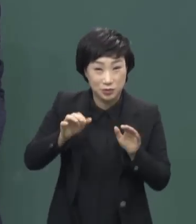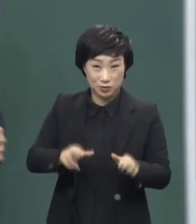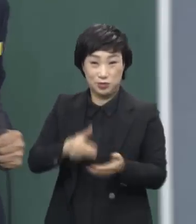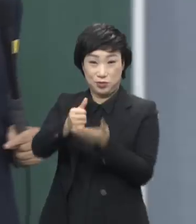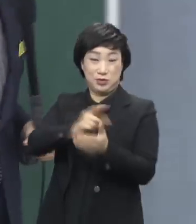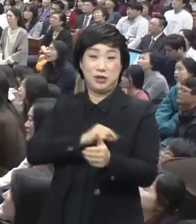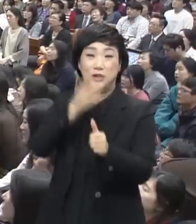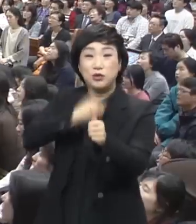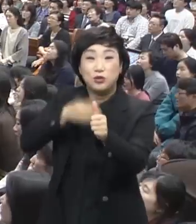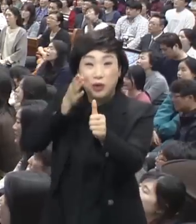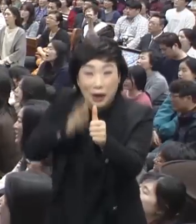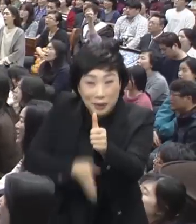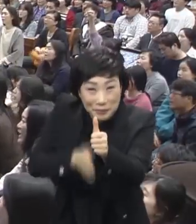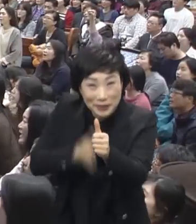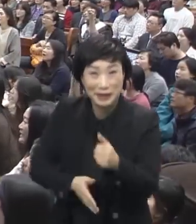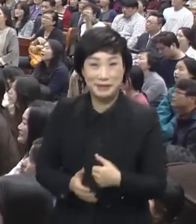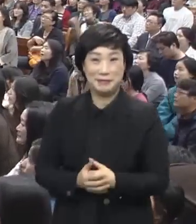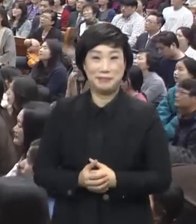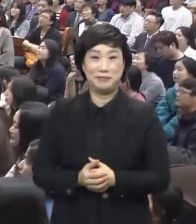주님의 이름으로 축원합니다.